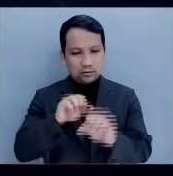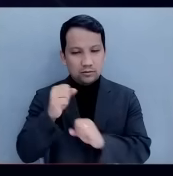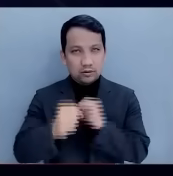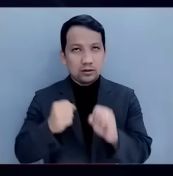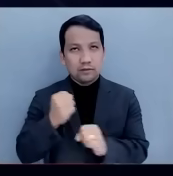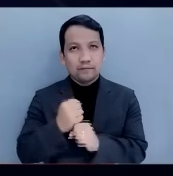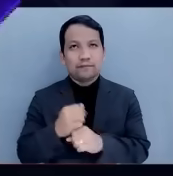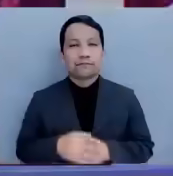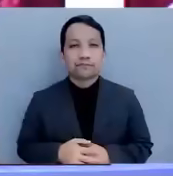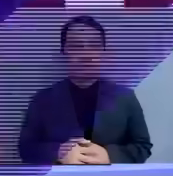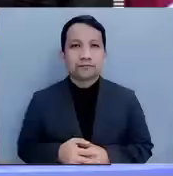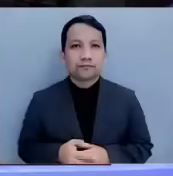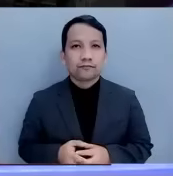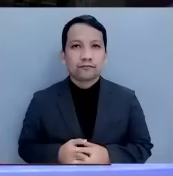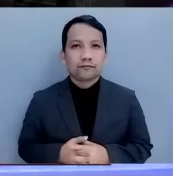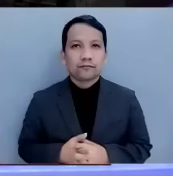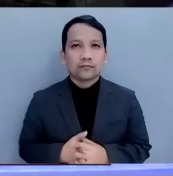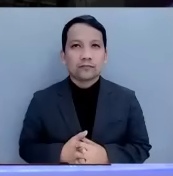ito.